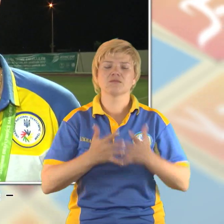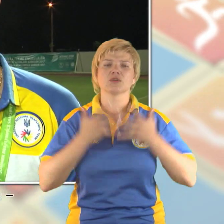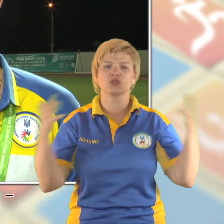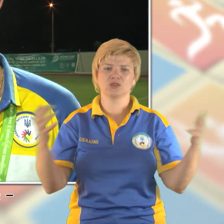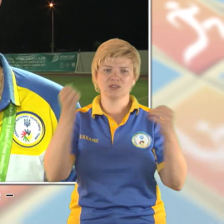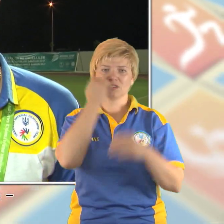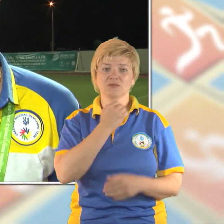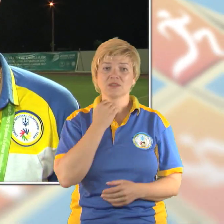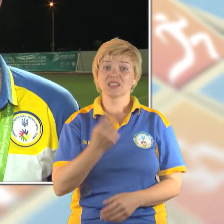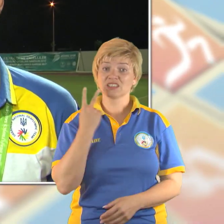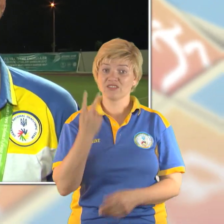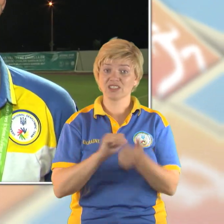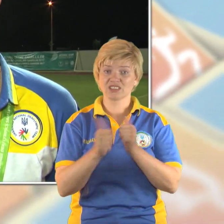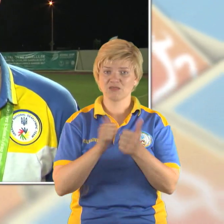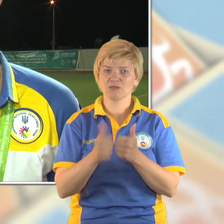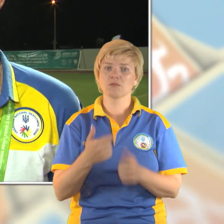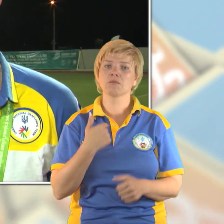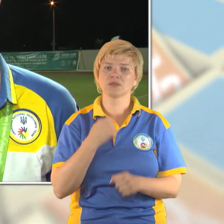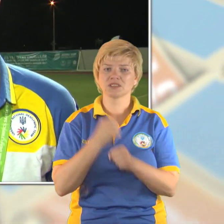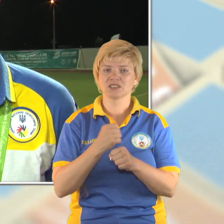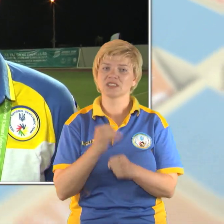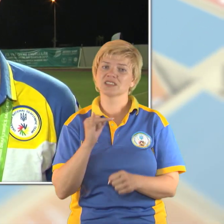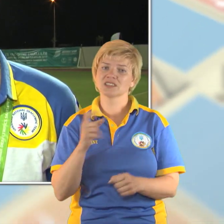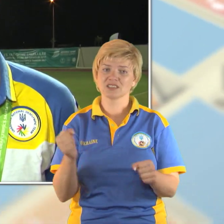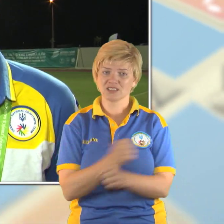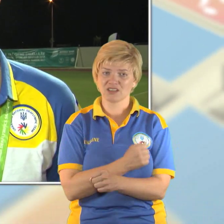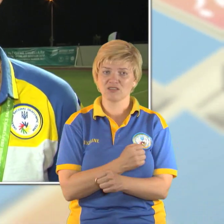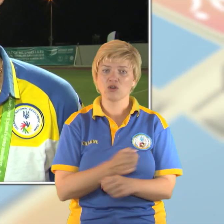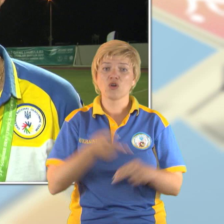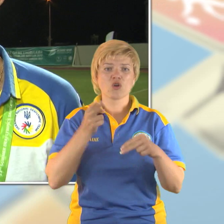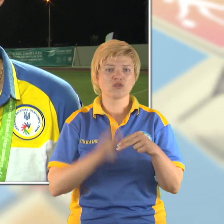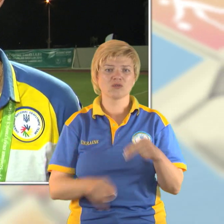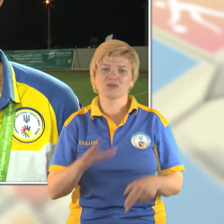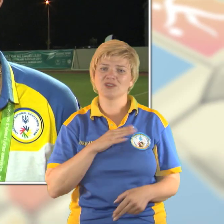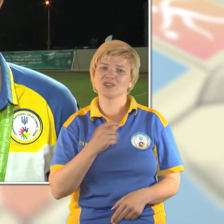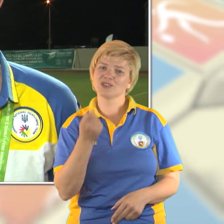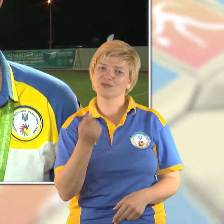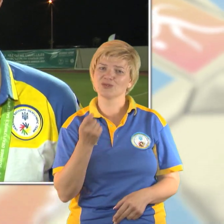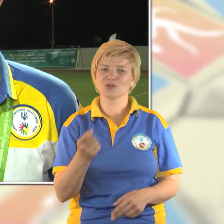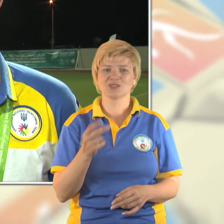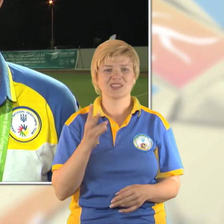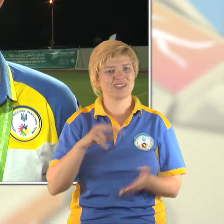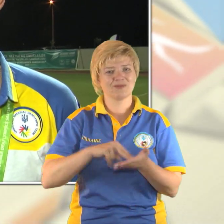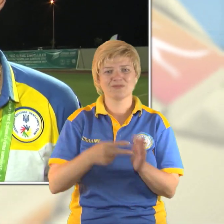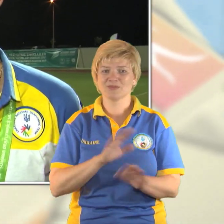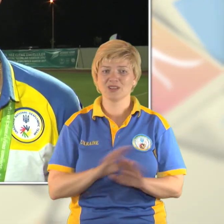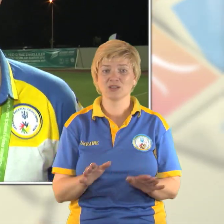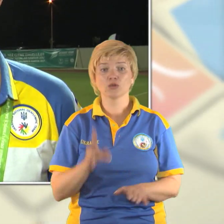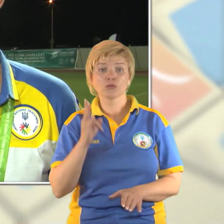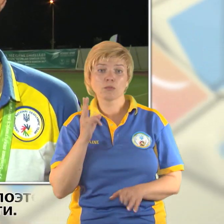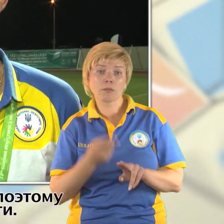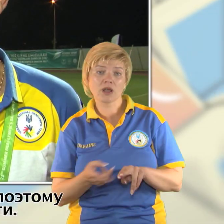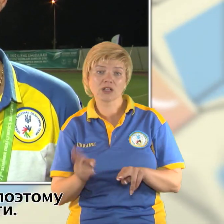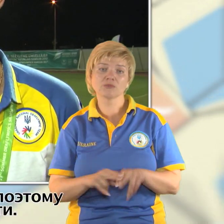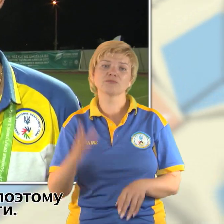Честно говоря, у нас две замены мы провели просто по траве, а не потому, что мы хотели проводить по самой игре. То есть